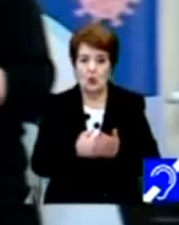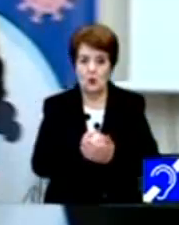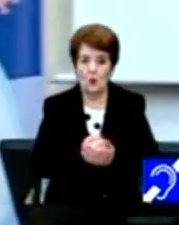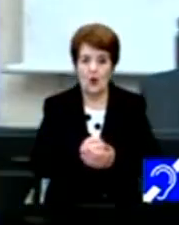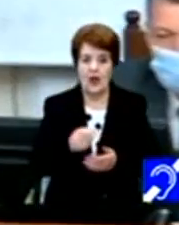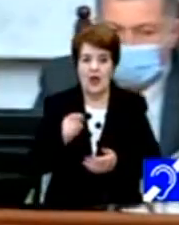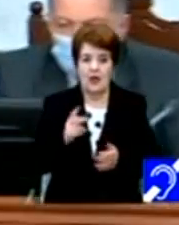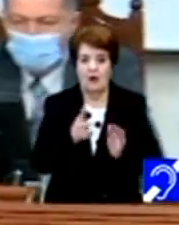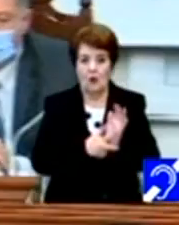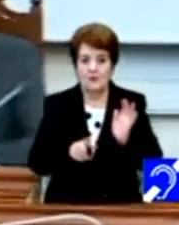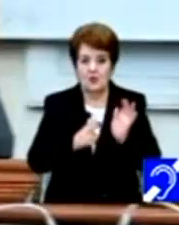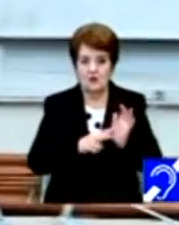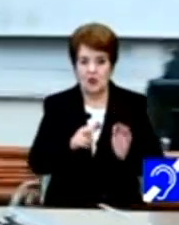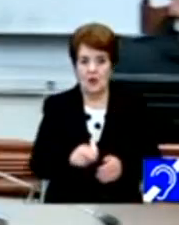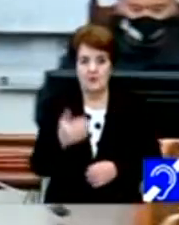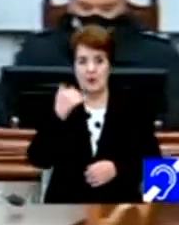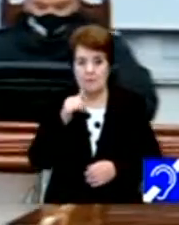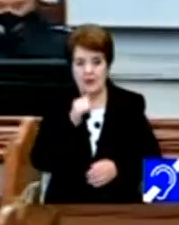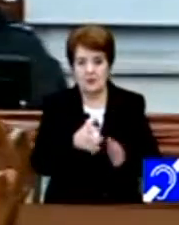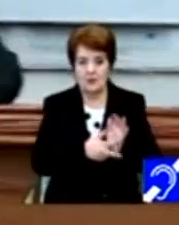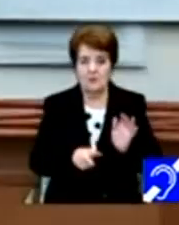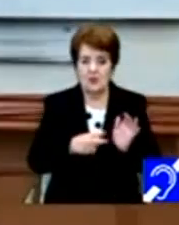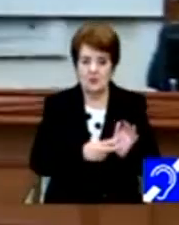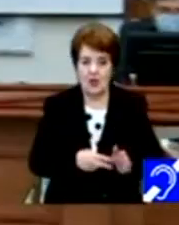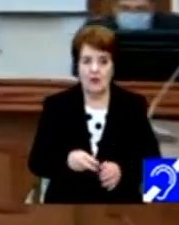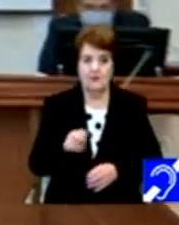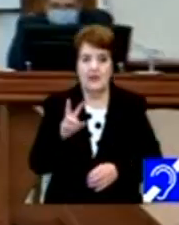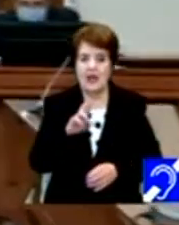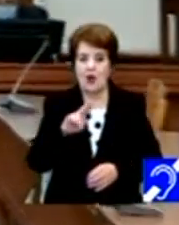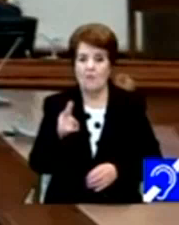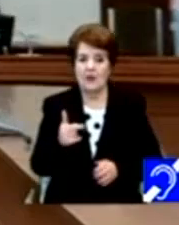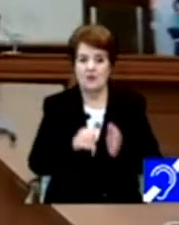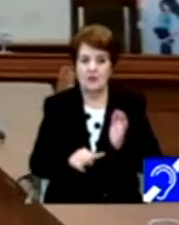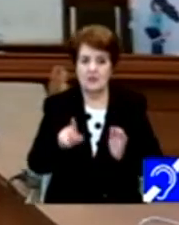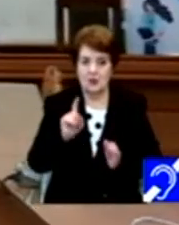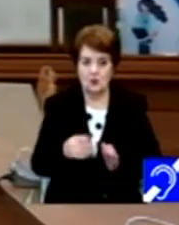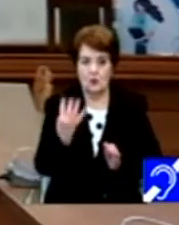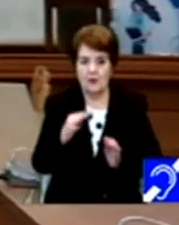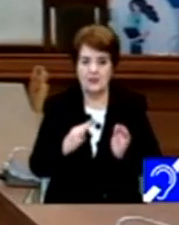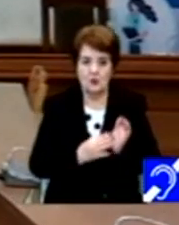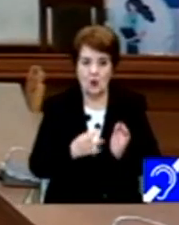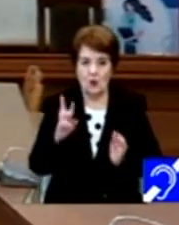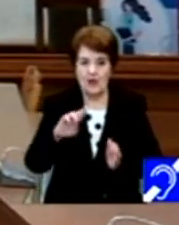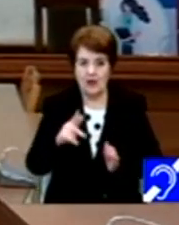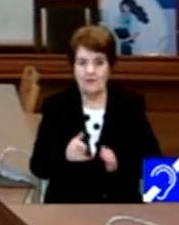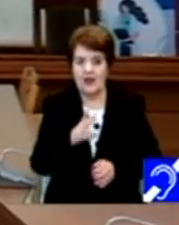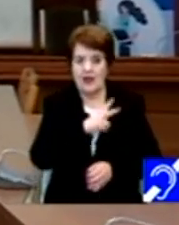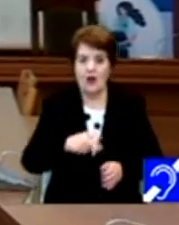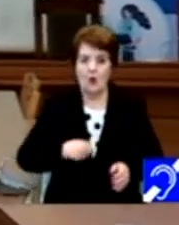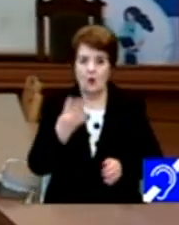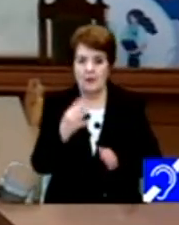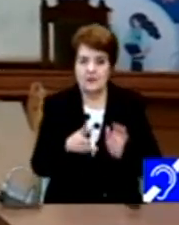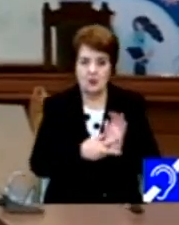Briceni 70, Bălți 66, Ialoveni 61, Edines 49, Cahul